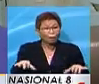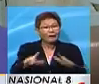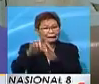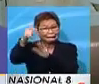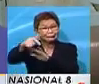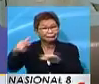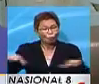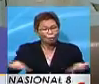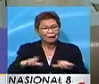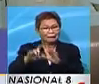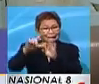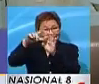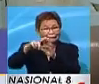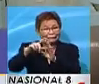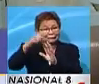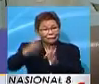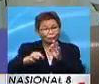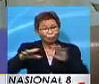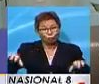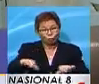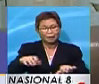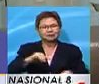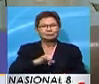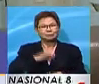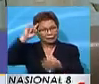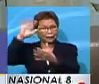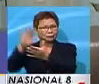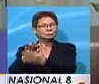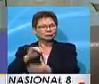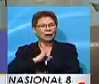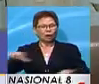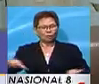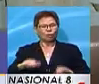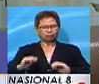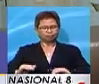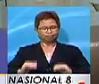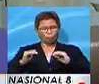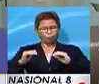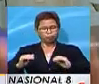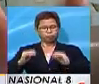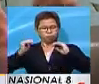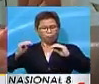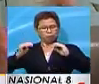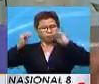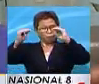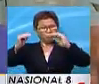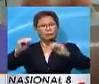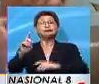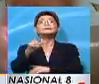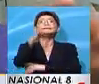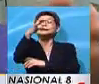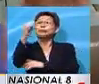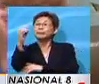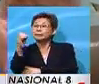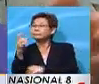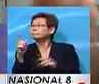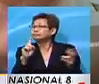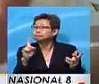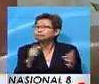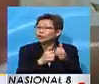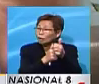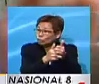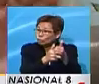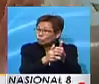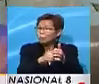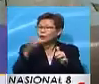nanti Percayalah saya akan laksanakan secara berperingkat-peringkat mana Syarikat yang boleh patuh